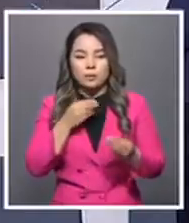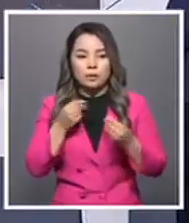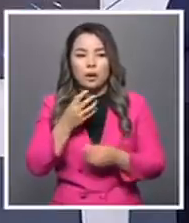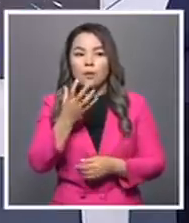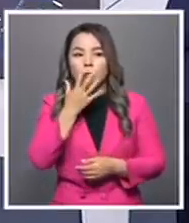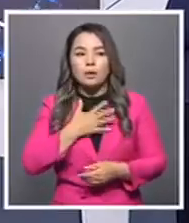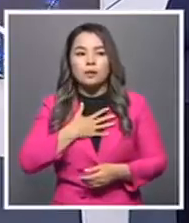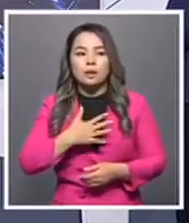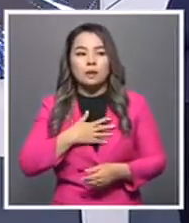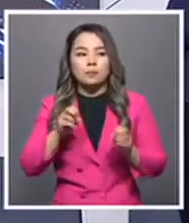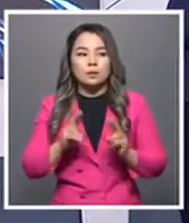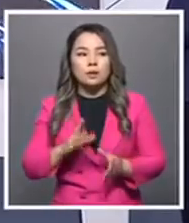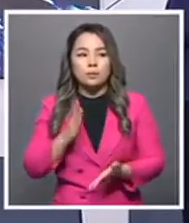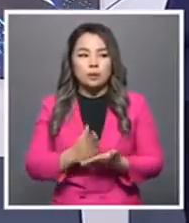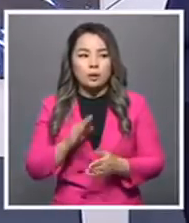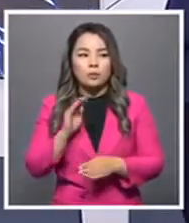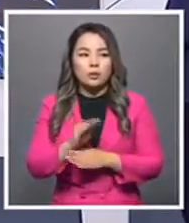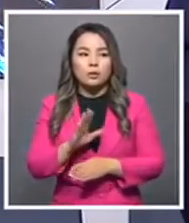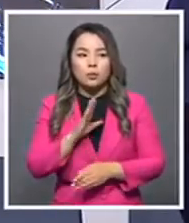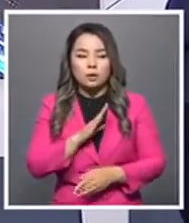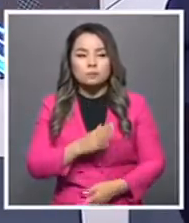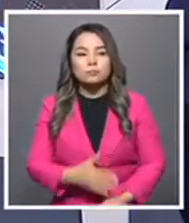өкпе желдеткішіне қосылған.